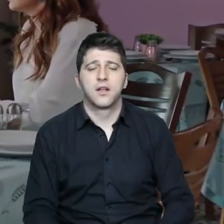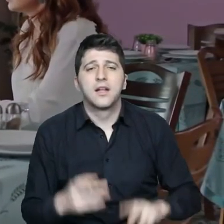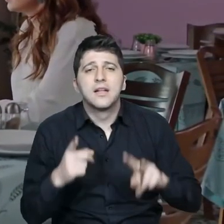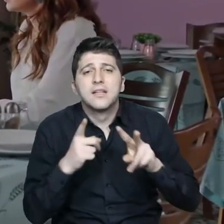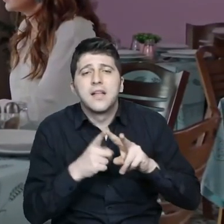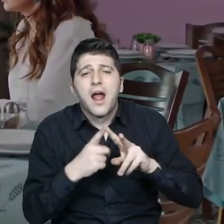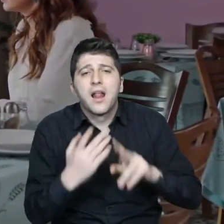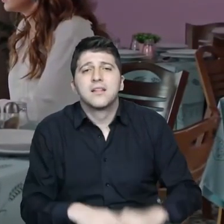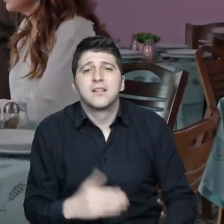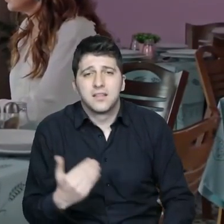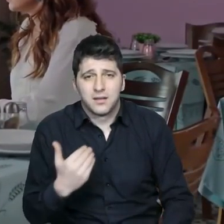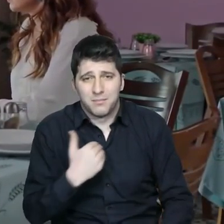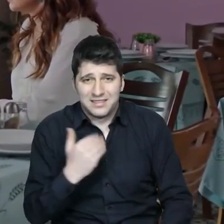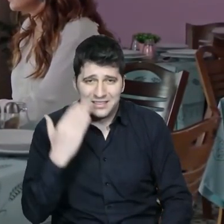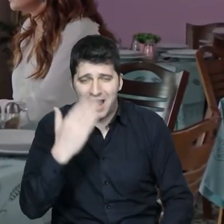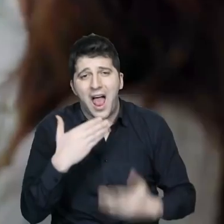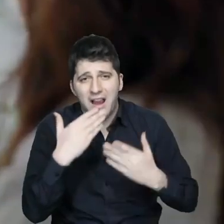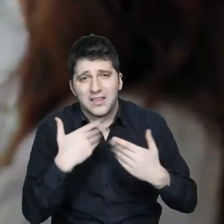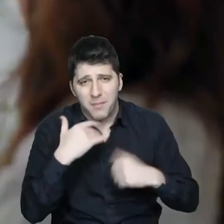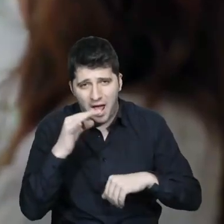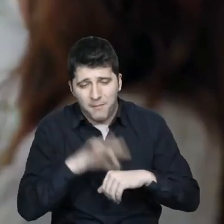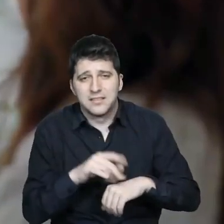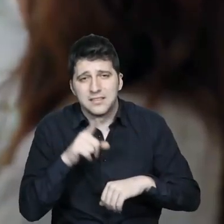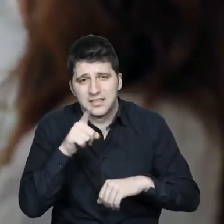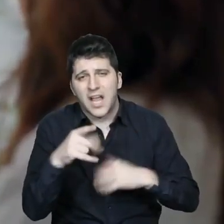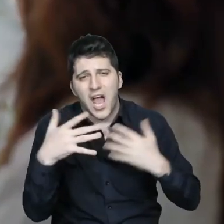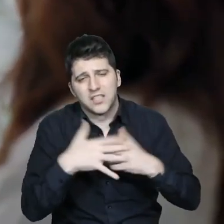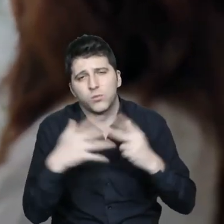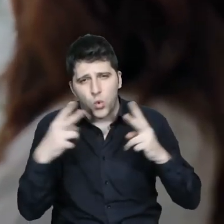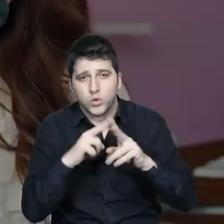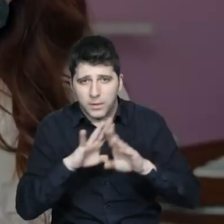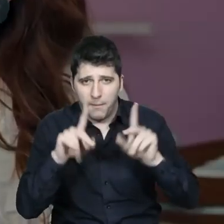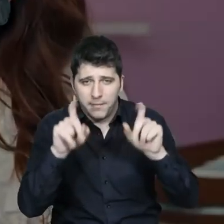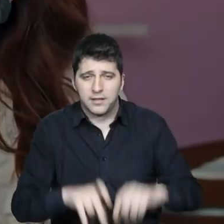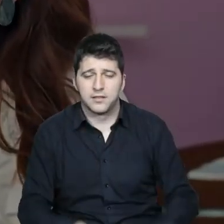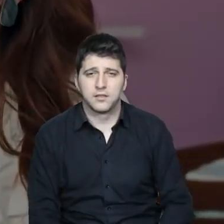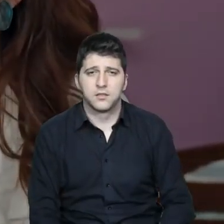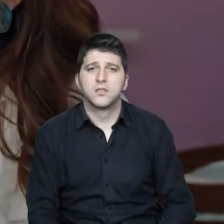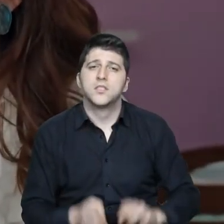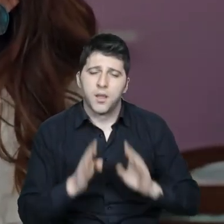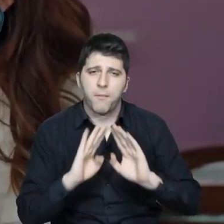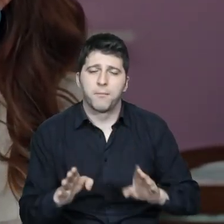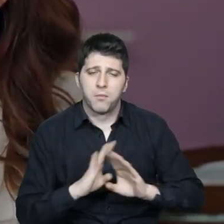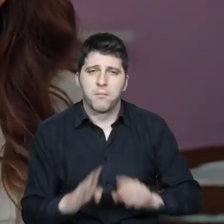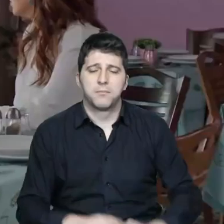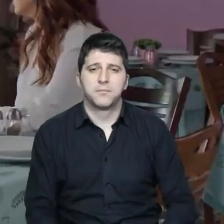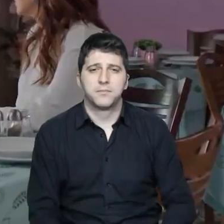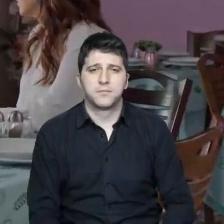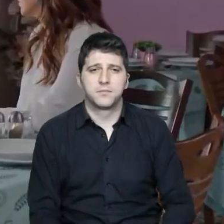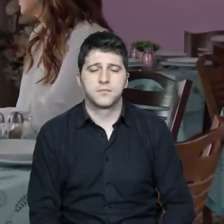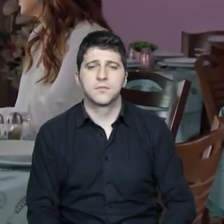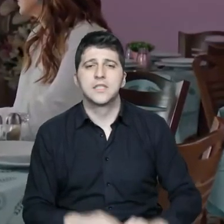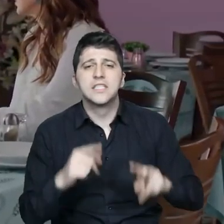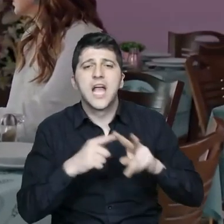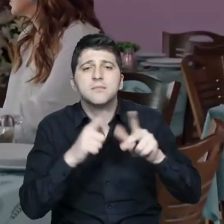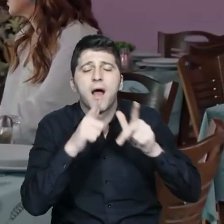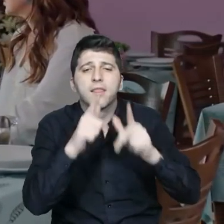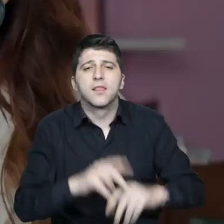Nalan, ben yetişeyim de anlatayım onu hemen. Seninle akşam görüşürüz, tamam mı? Tamam, tamam.